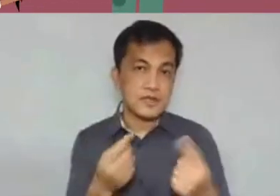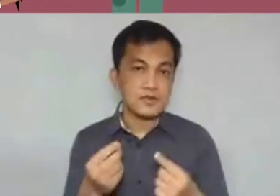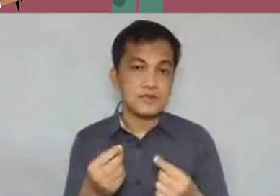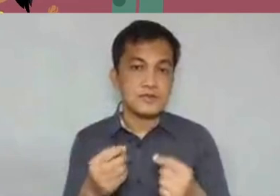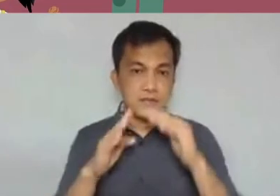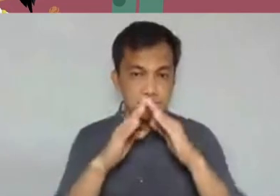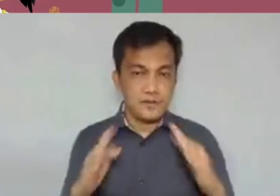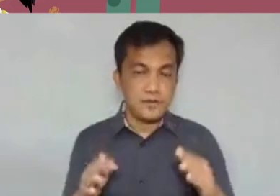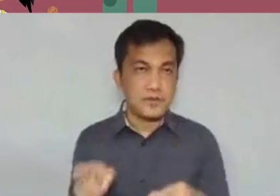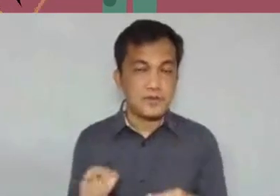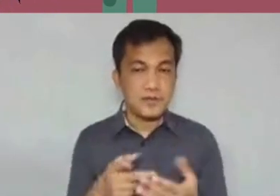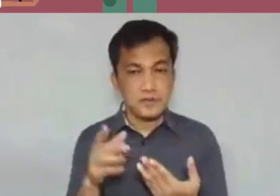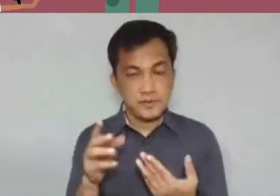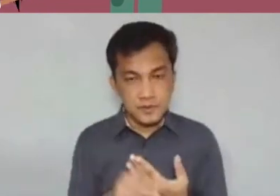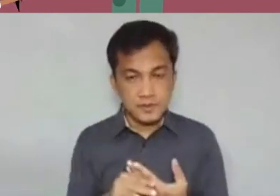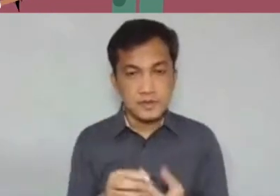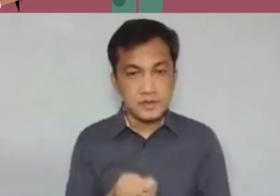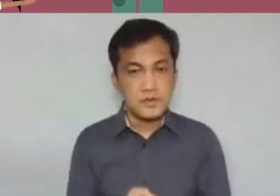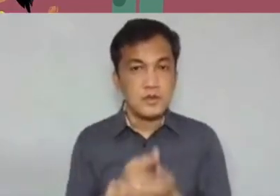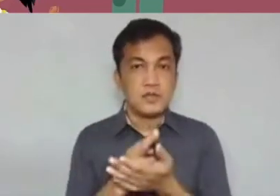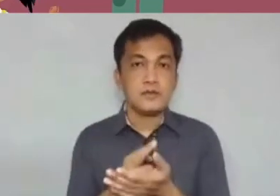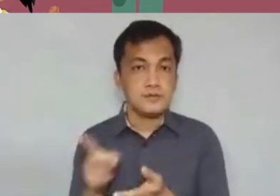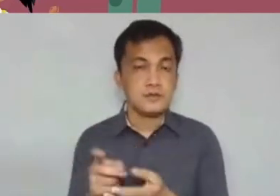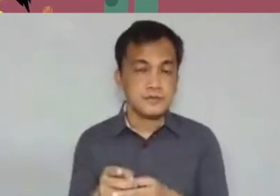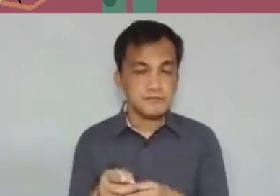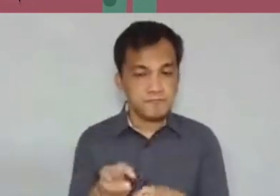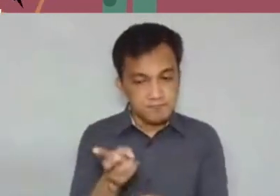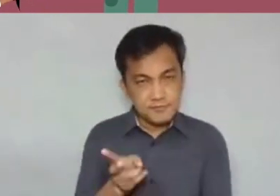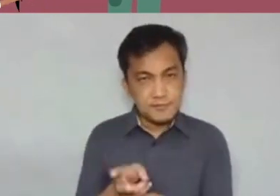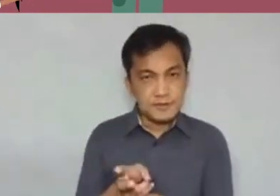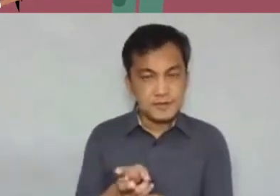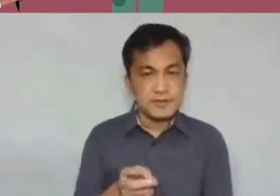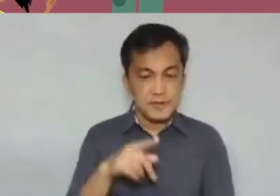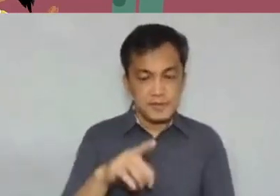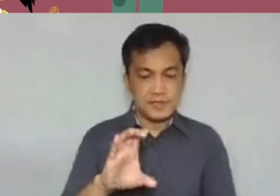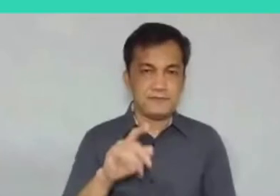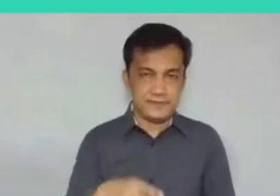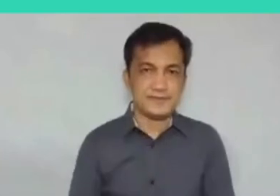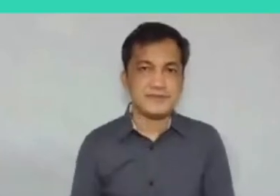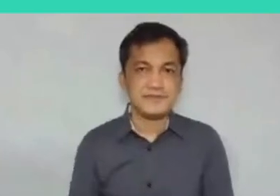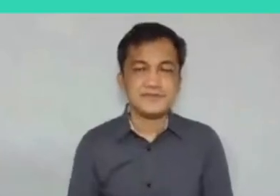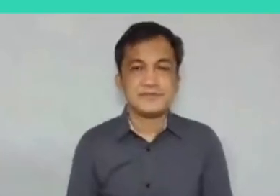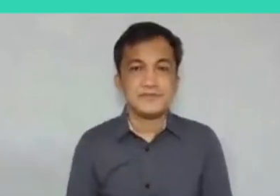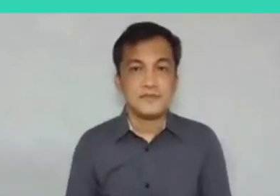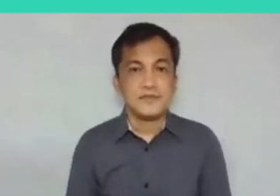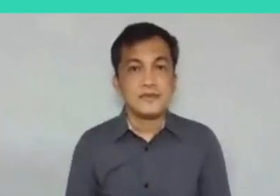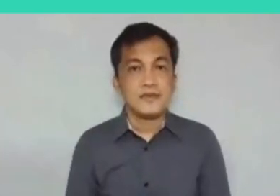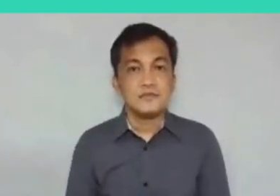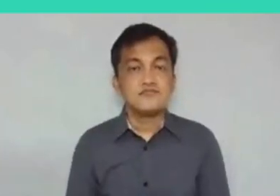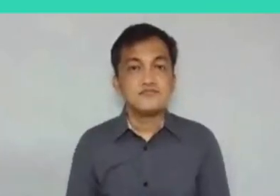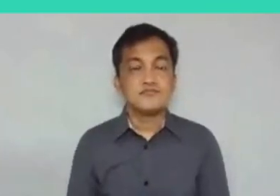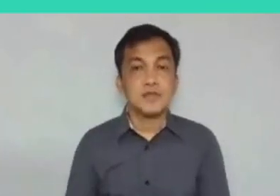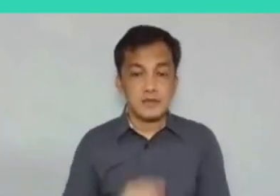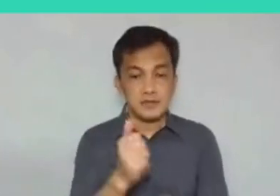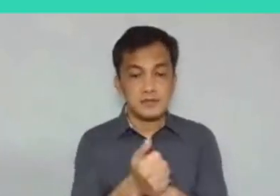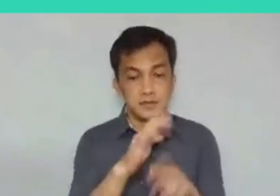habang ang programa ng rehabilitasyon ay binabantayan ng kanyang PCP. Nag-schedule ng isang beses